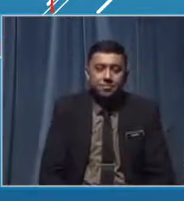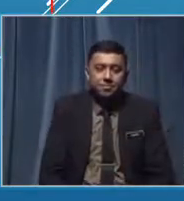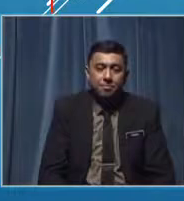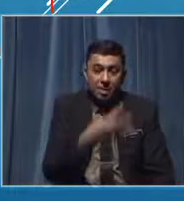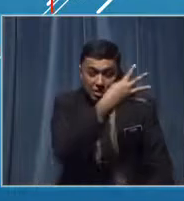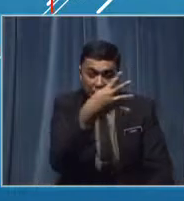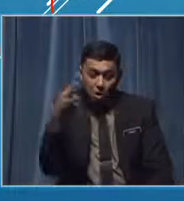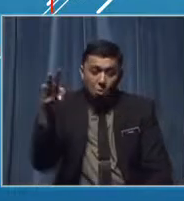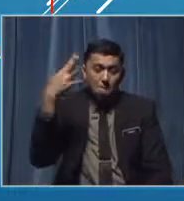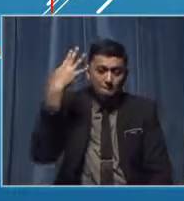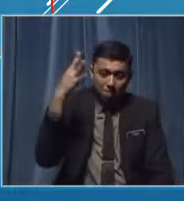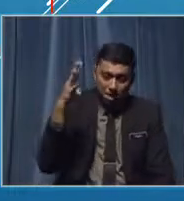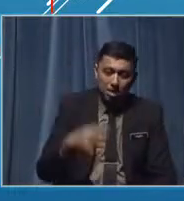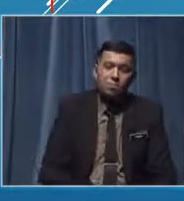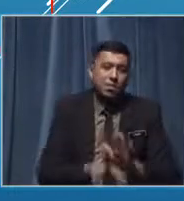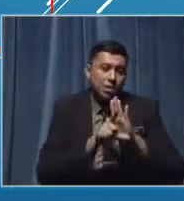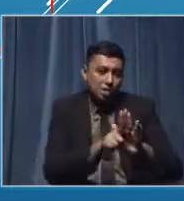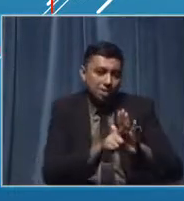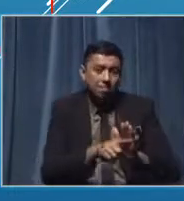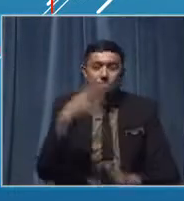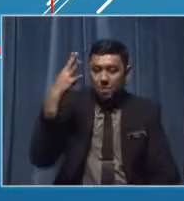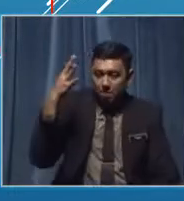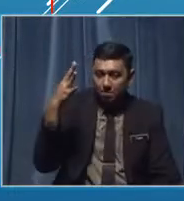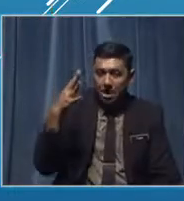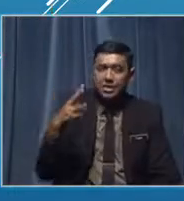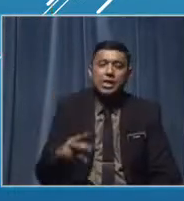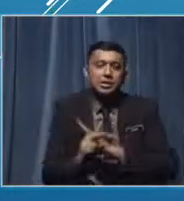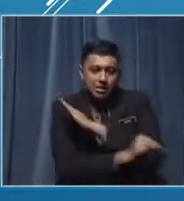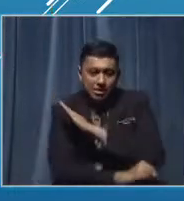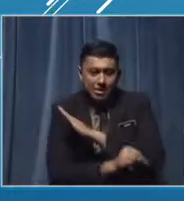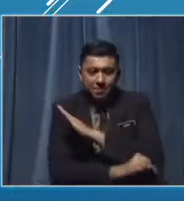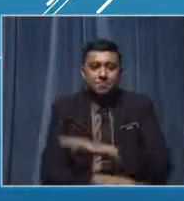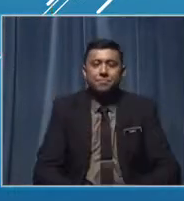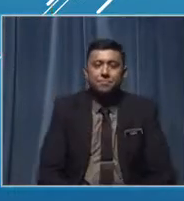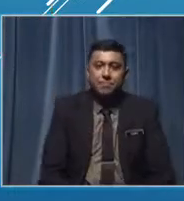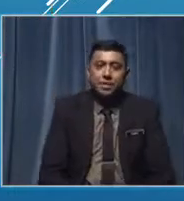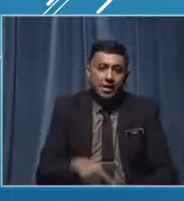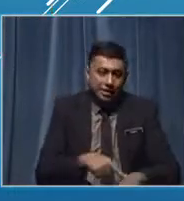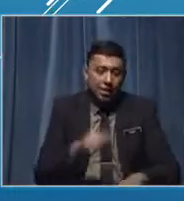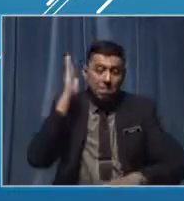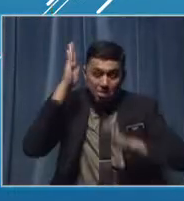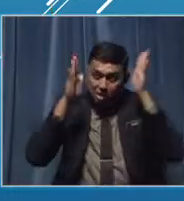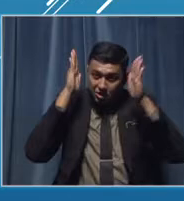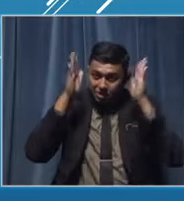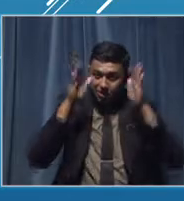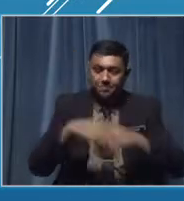Jalur 14 lambang 14 buah negeri di Malaysia.